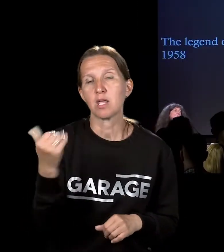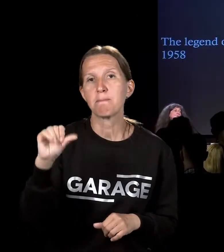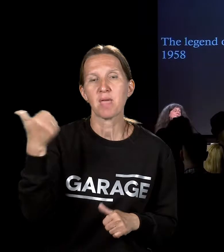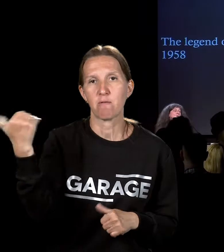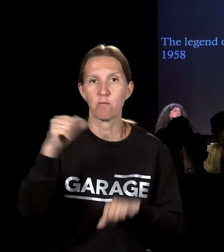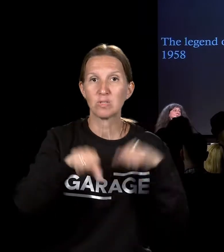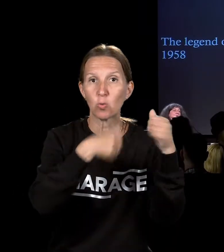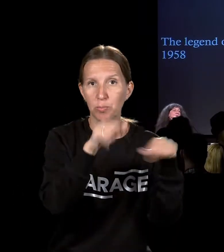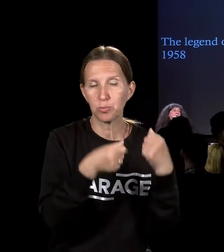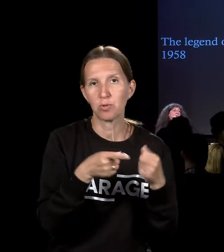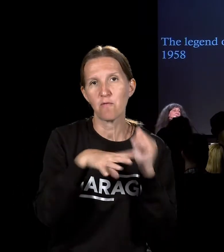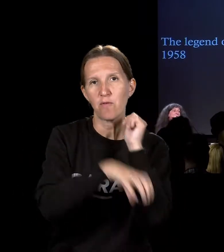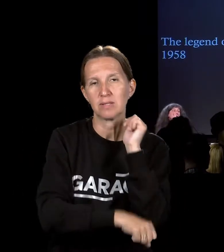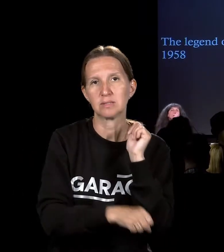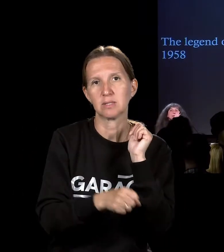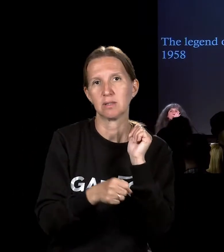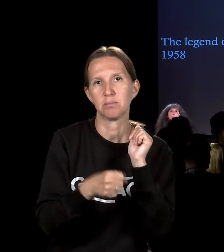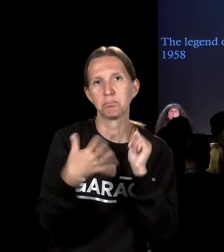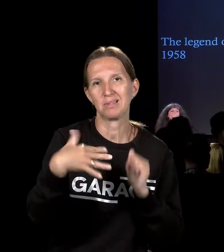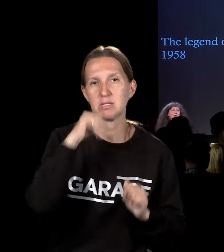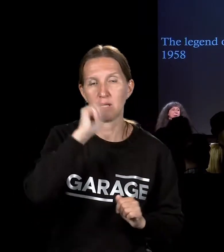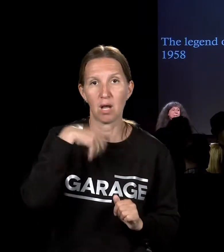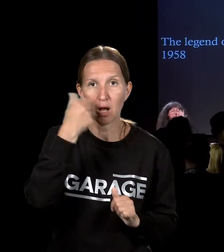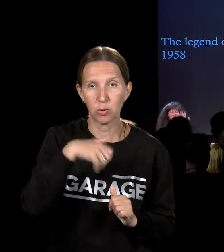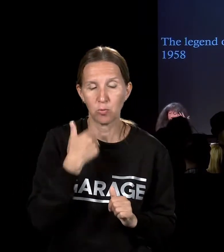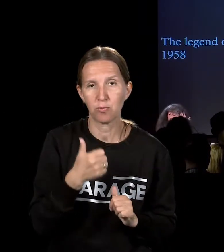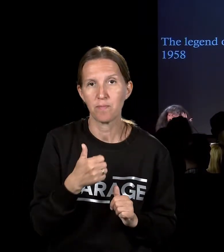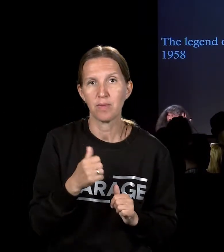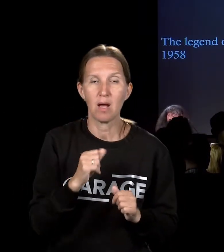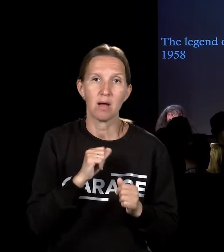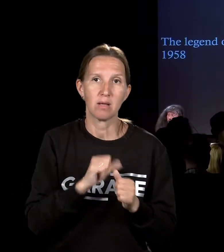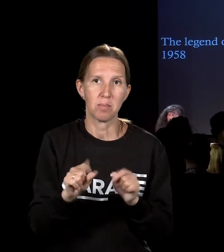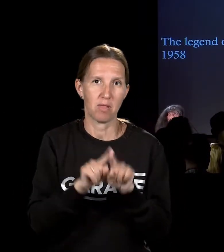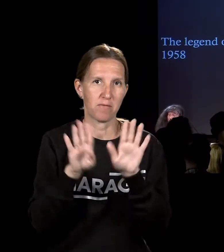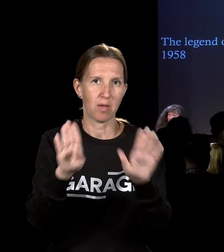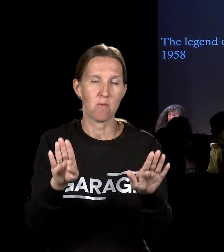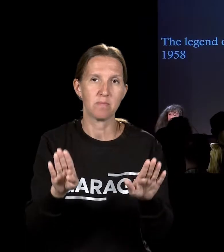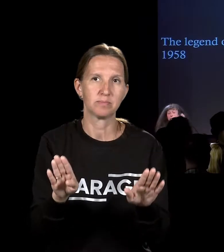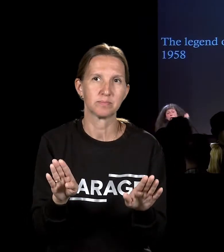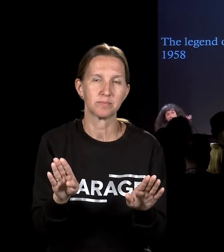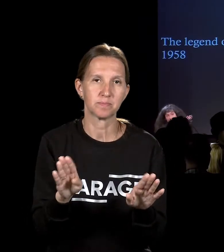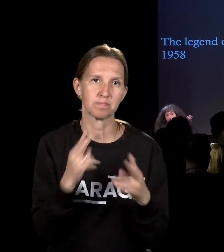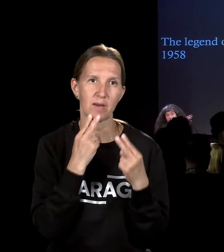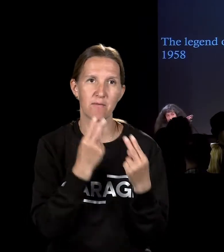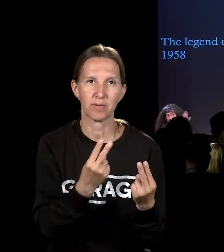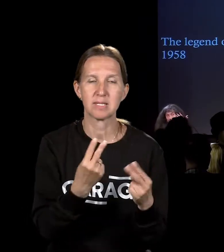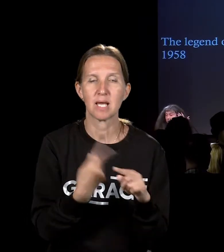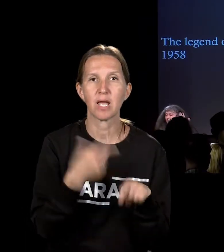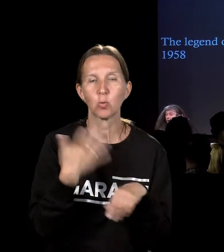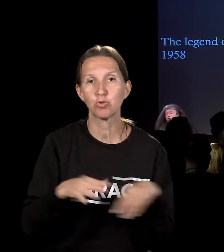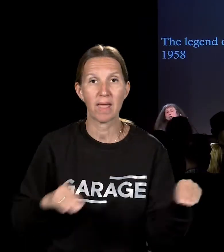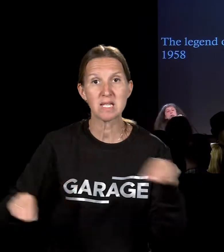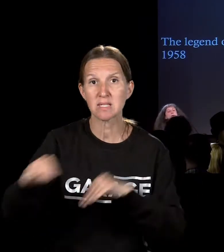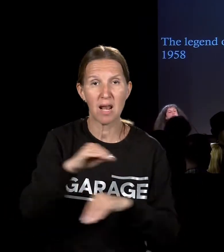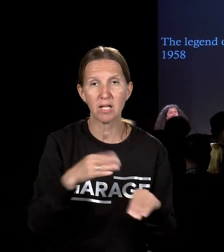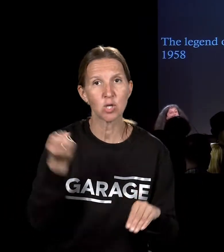-х годов, вот в таком вот, опять-таки, инсталляции, хотя не